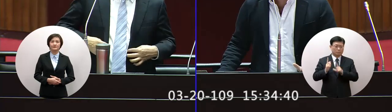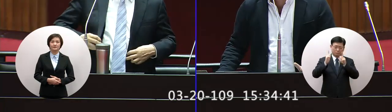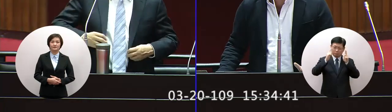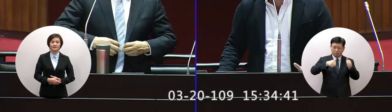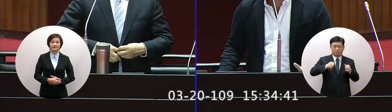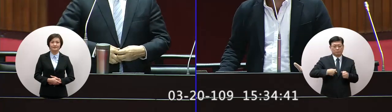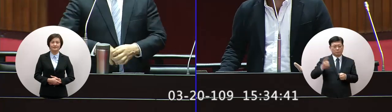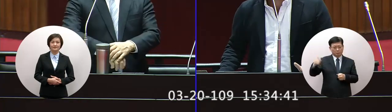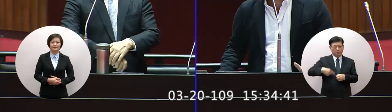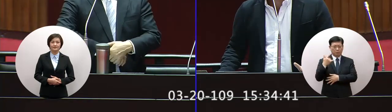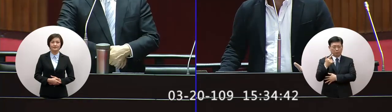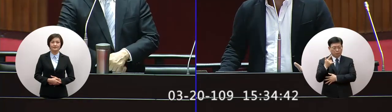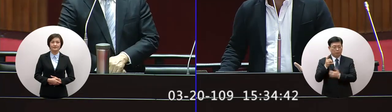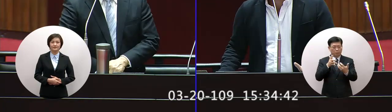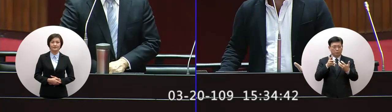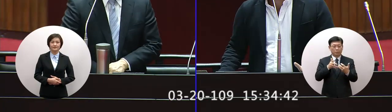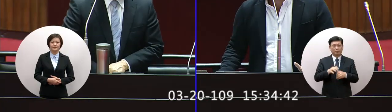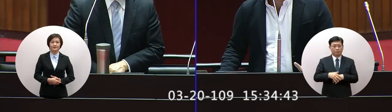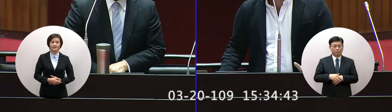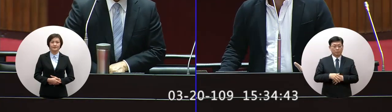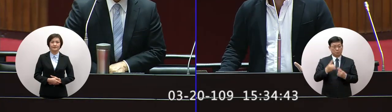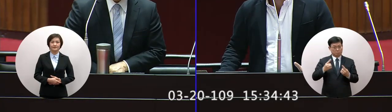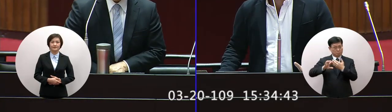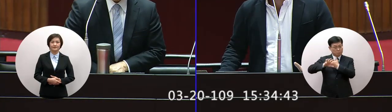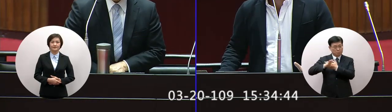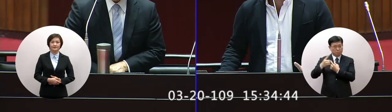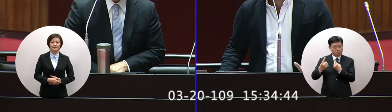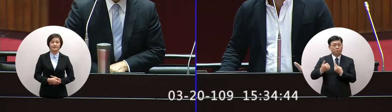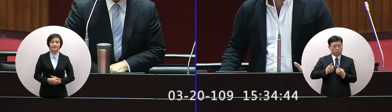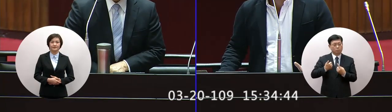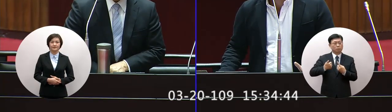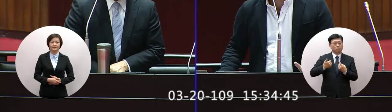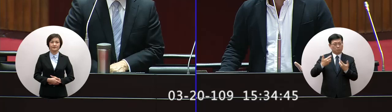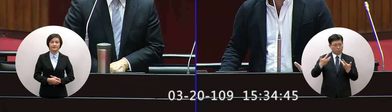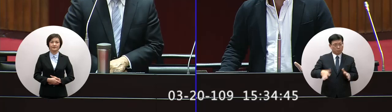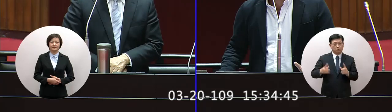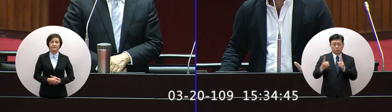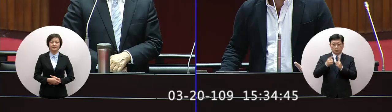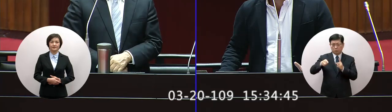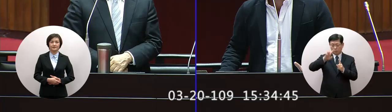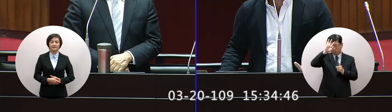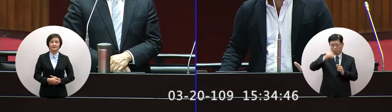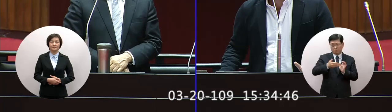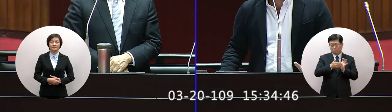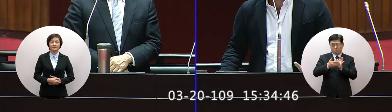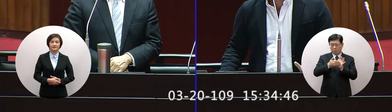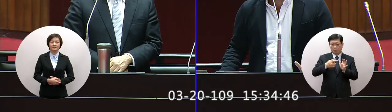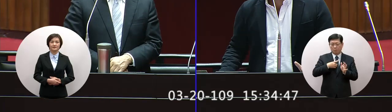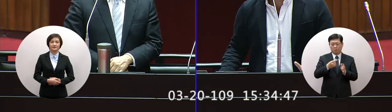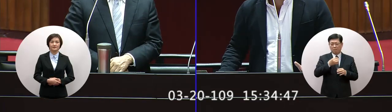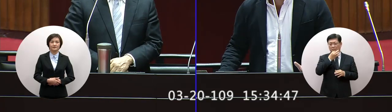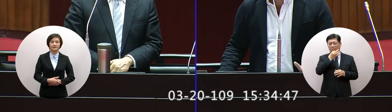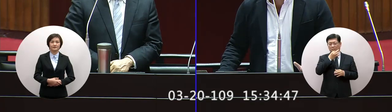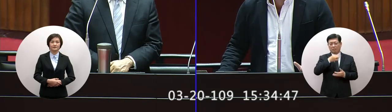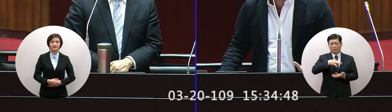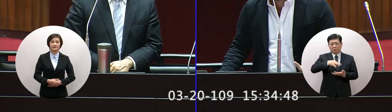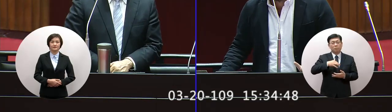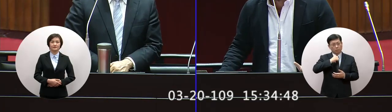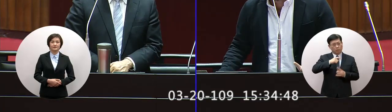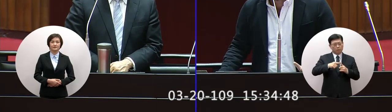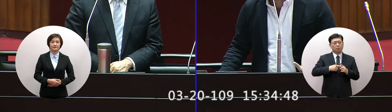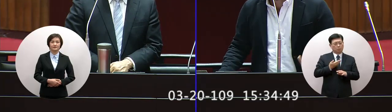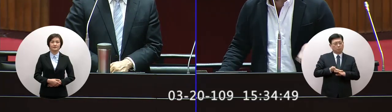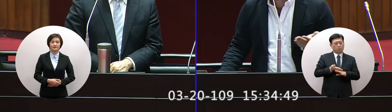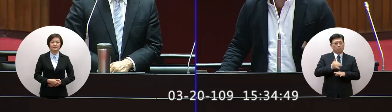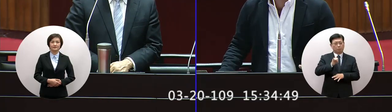天的这个备询。那相比于国际上面，目前确实很多国家对于这个疫情都人心惶惶的状况，我觉得台湾人确实相对是比